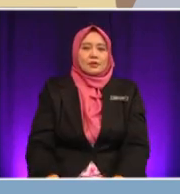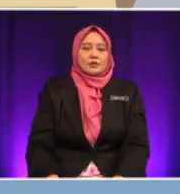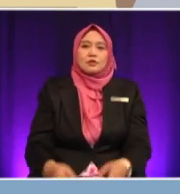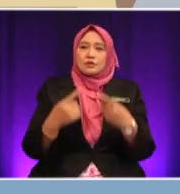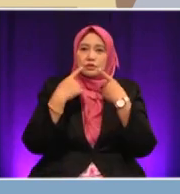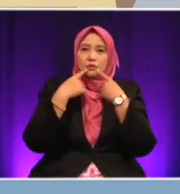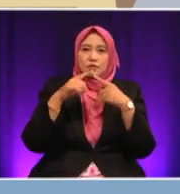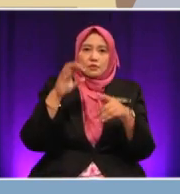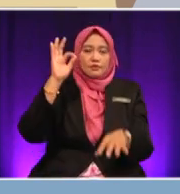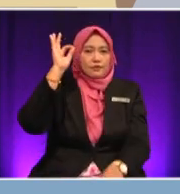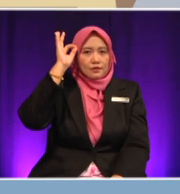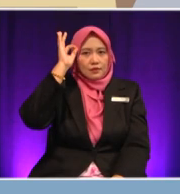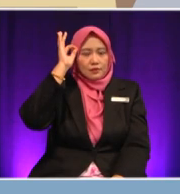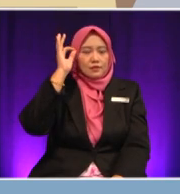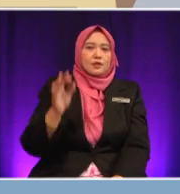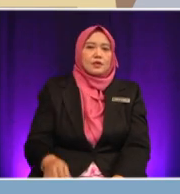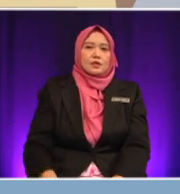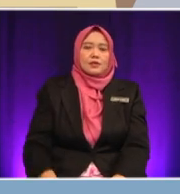nama baik negara